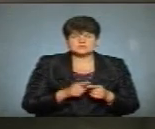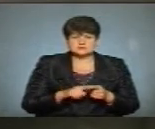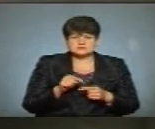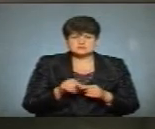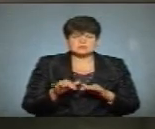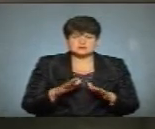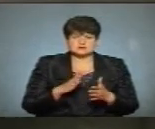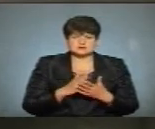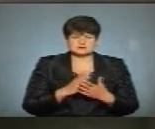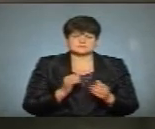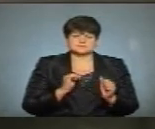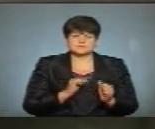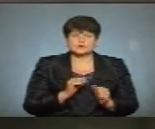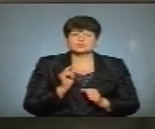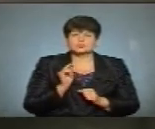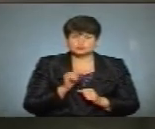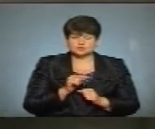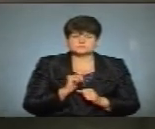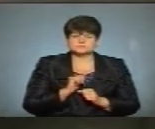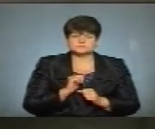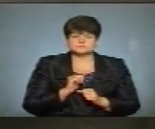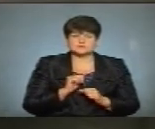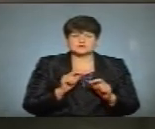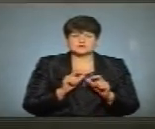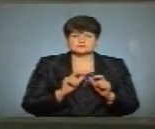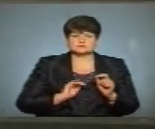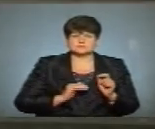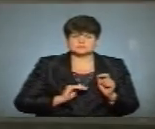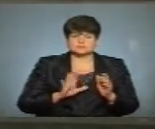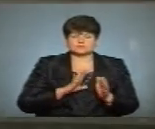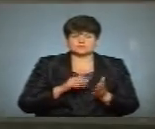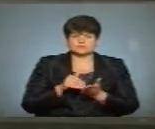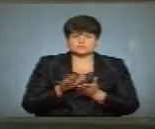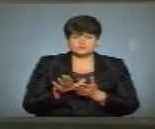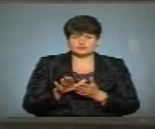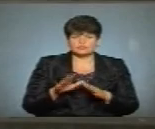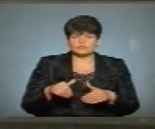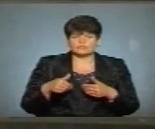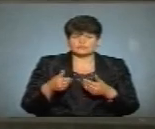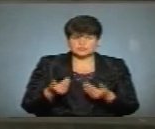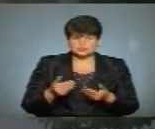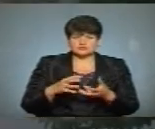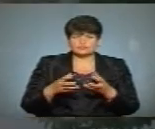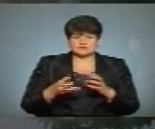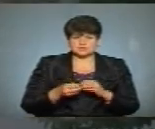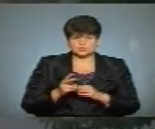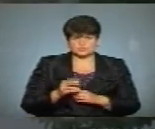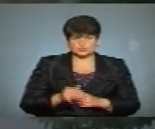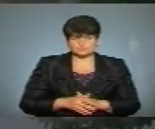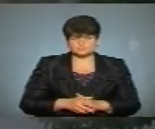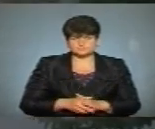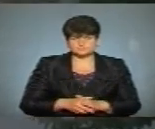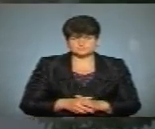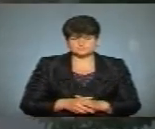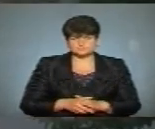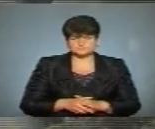буде безпечна. Тому суб'єкту господарювання було відмовлено йому у видачі даного висновку. Любов Гадомська,